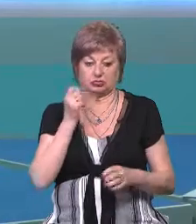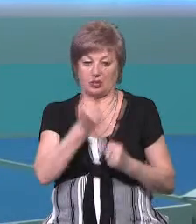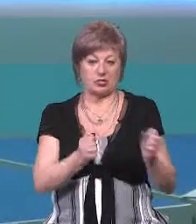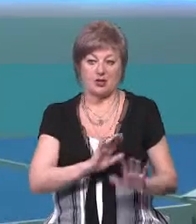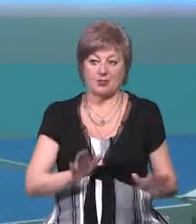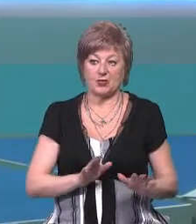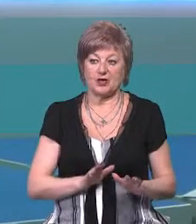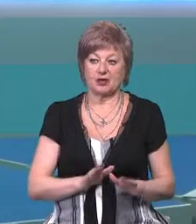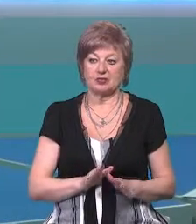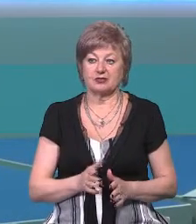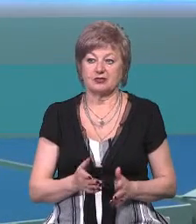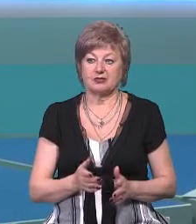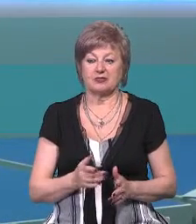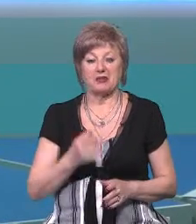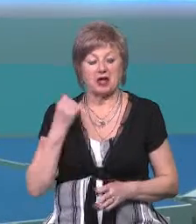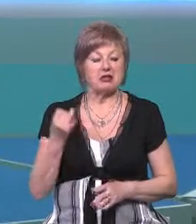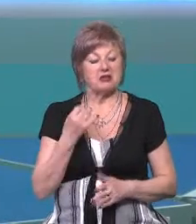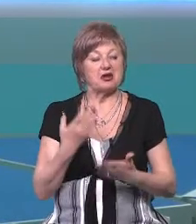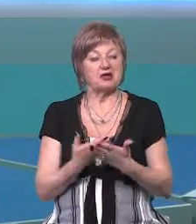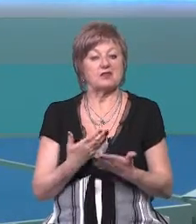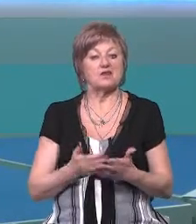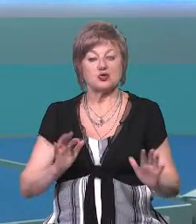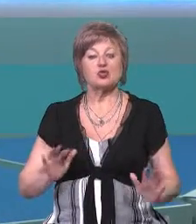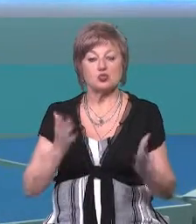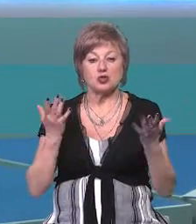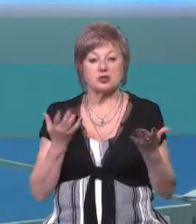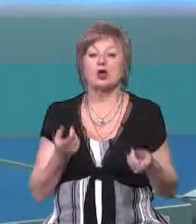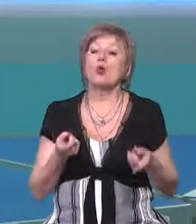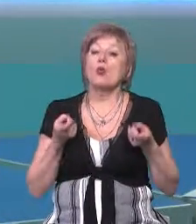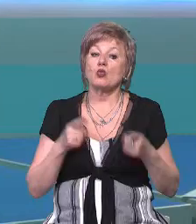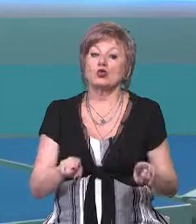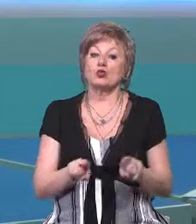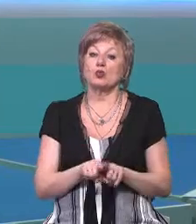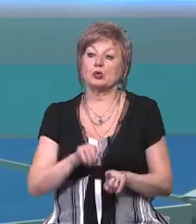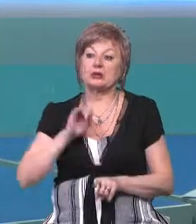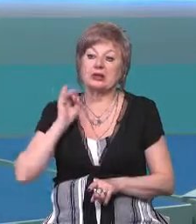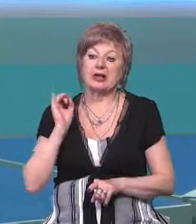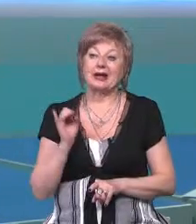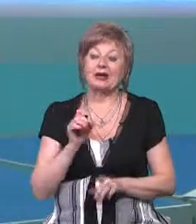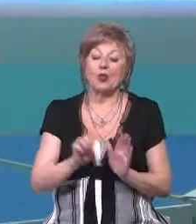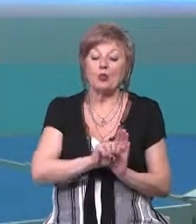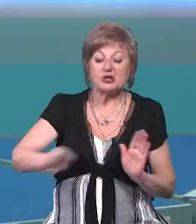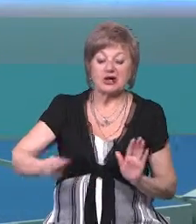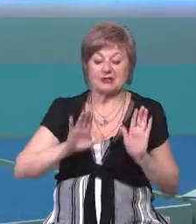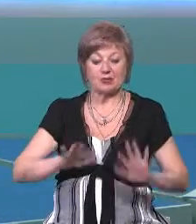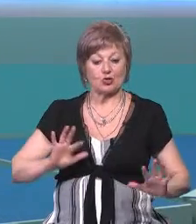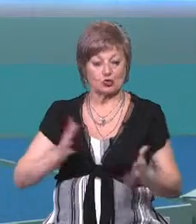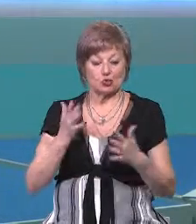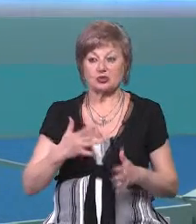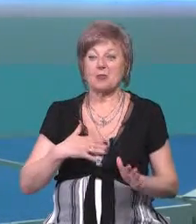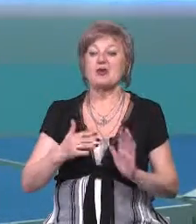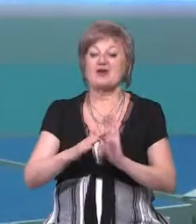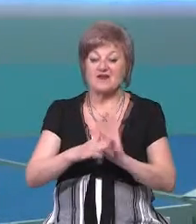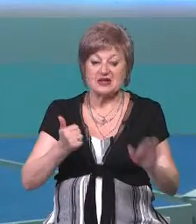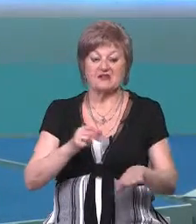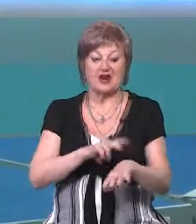бив і не витягав з маршрутки. Дуже цікаві речі відбуваються. І чому ж він так тікав з місця пригоди? Ми викликали поліцію, тобто якщо